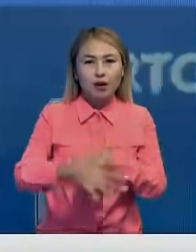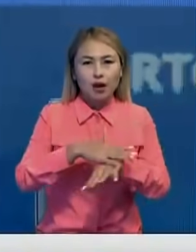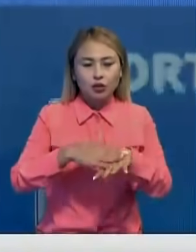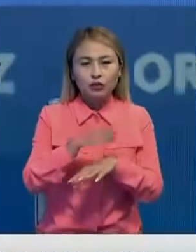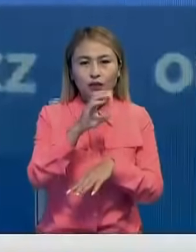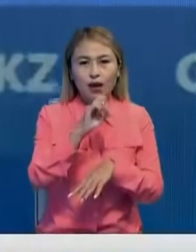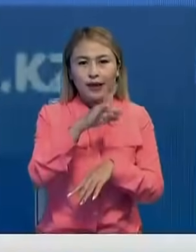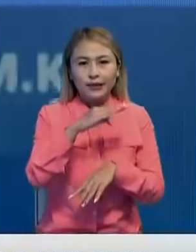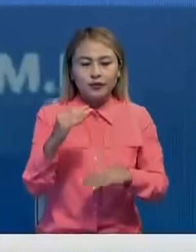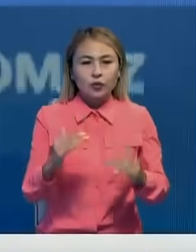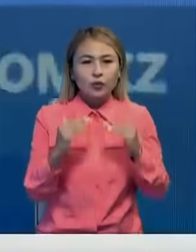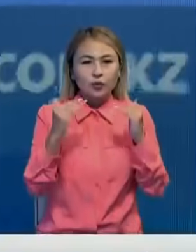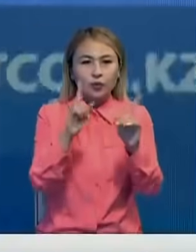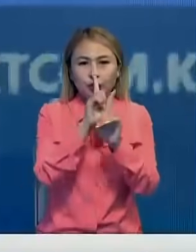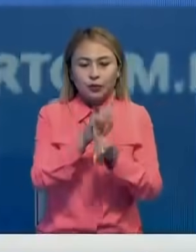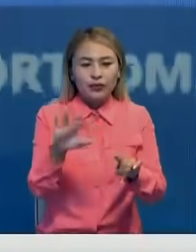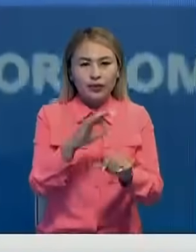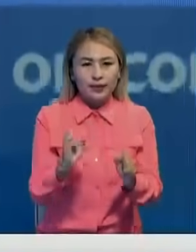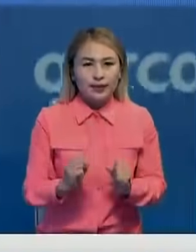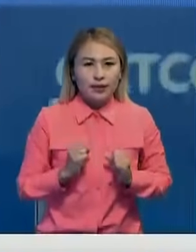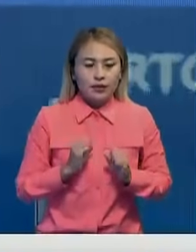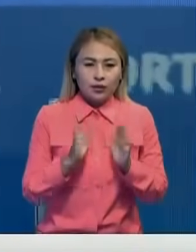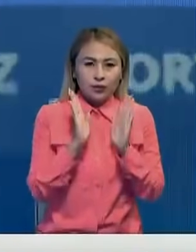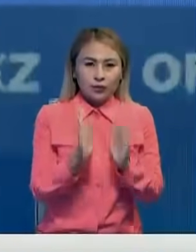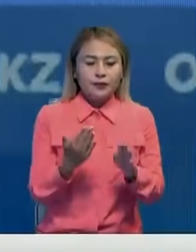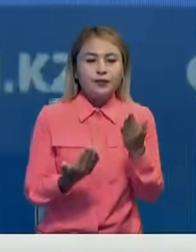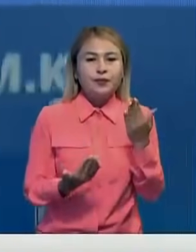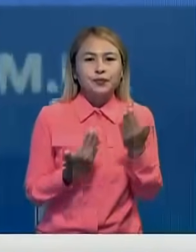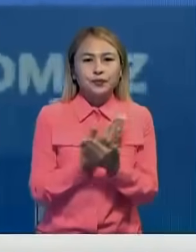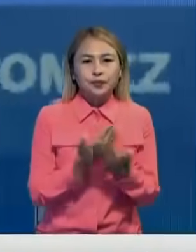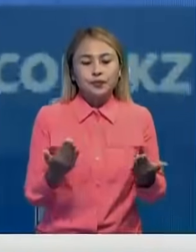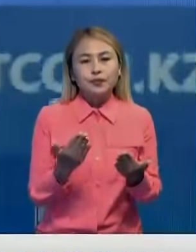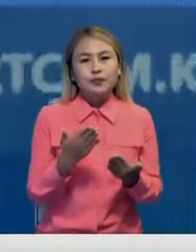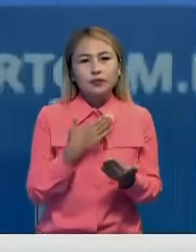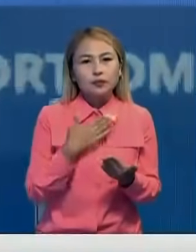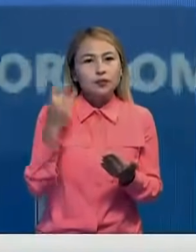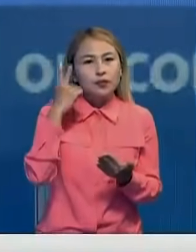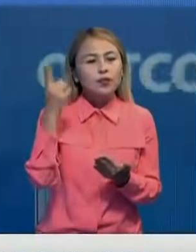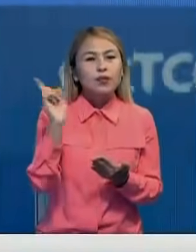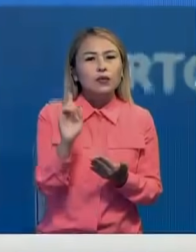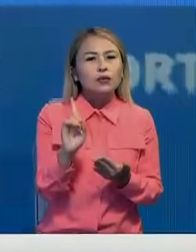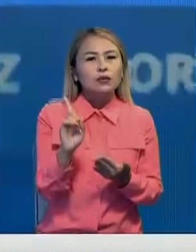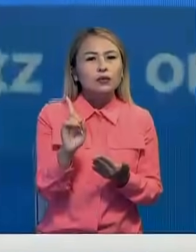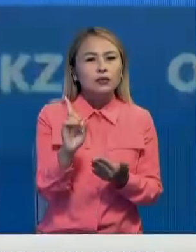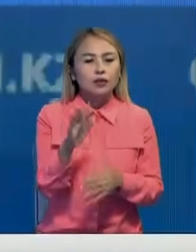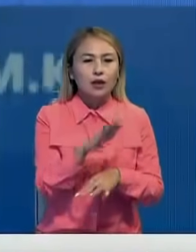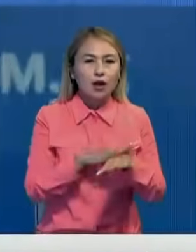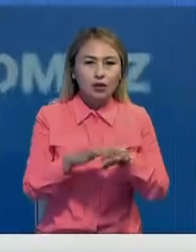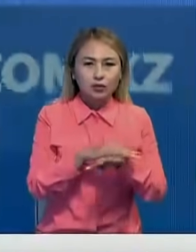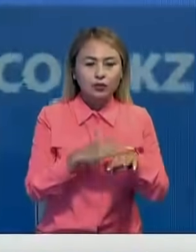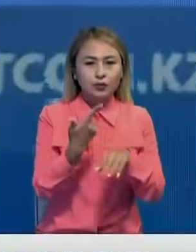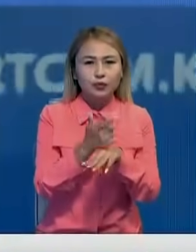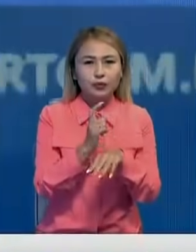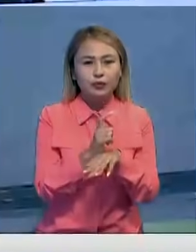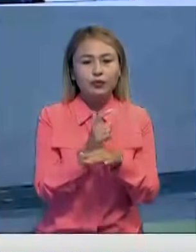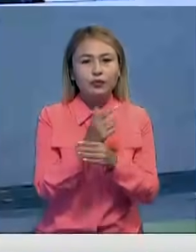тарифті көтермеуге барлық мүмкіндігімізді жасаймыз және ол біздің ойымызша мына халық үшін үлкен